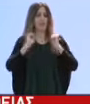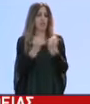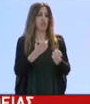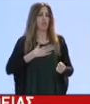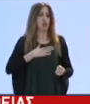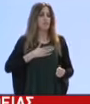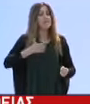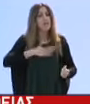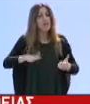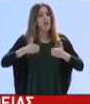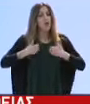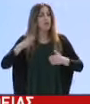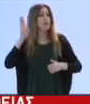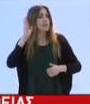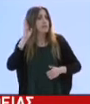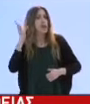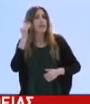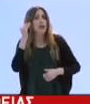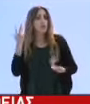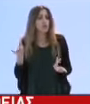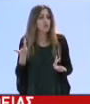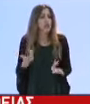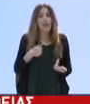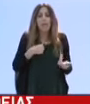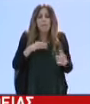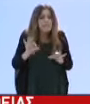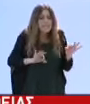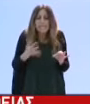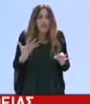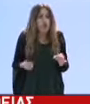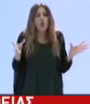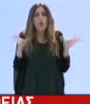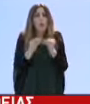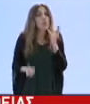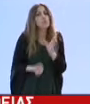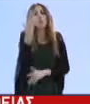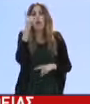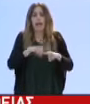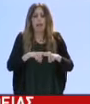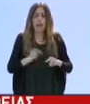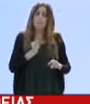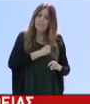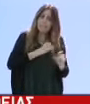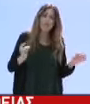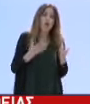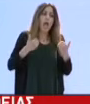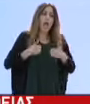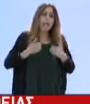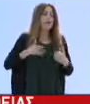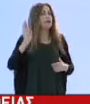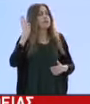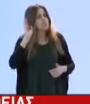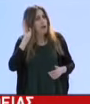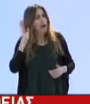η Ελλάδα. Πιστεύω ότι όταν θα μας ακούσουν θα εκπλαγούν ευχάριστα. Θα δουν ένα